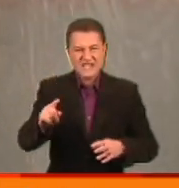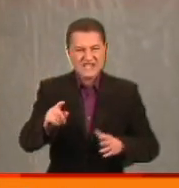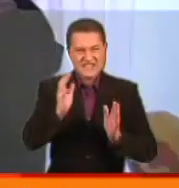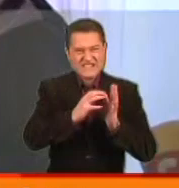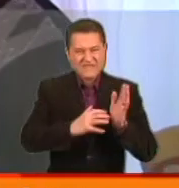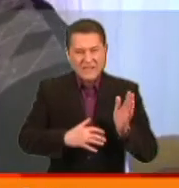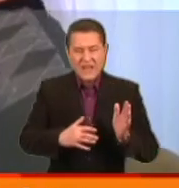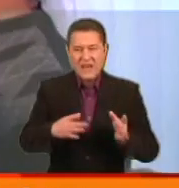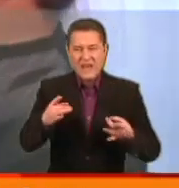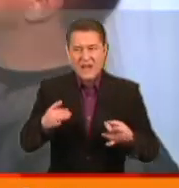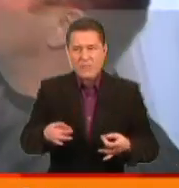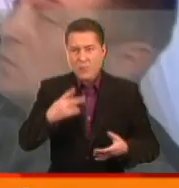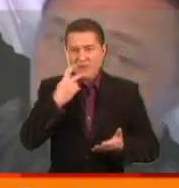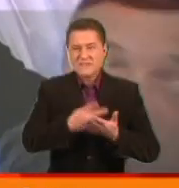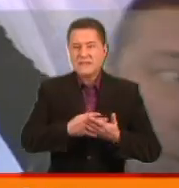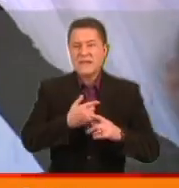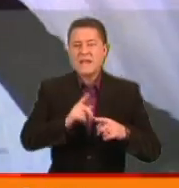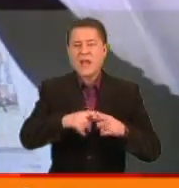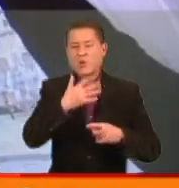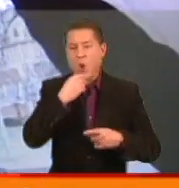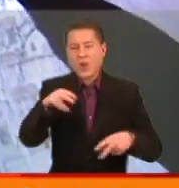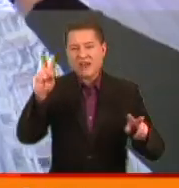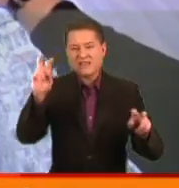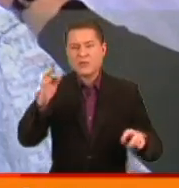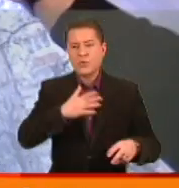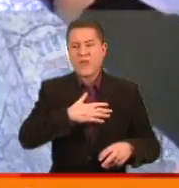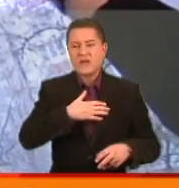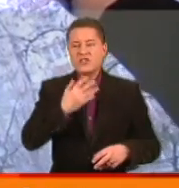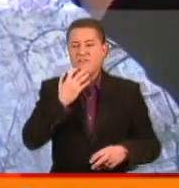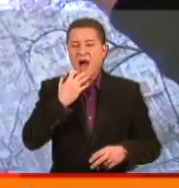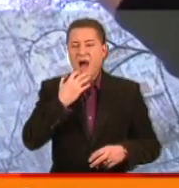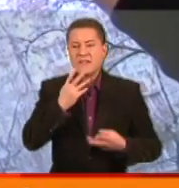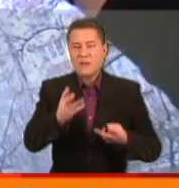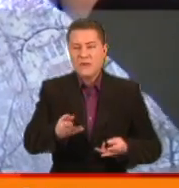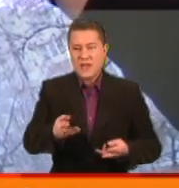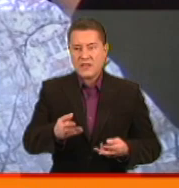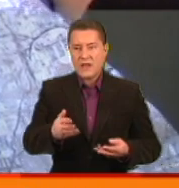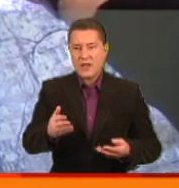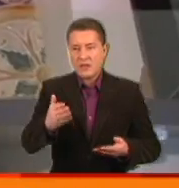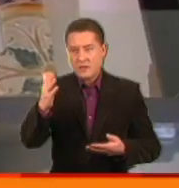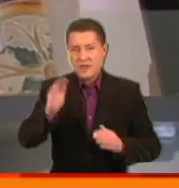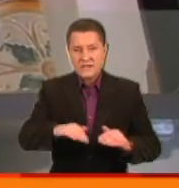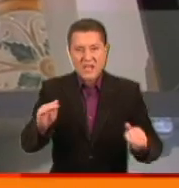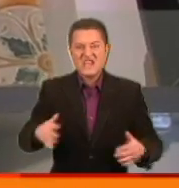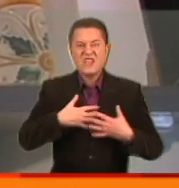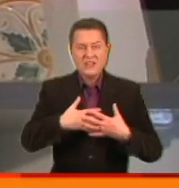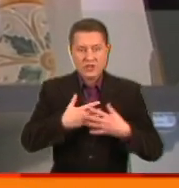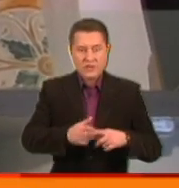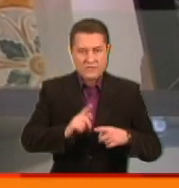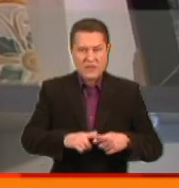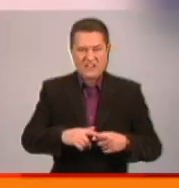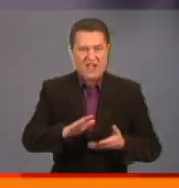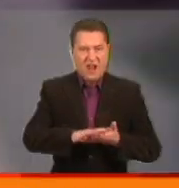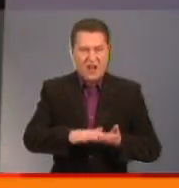та грибок. Посмотрите на ту красоту нашого отоплення. Живуть діти, реально живуть, от дишать цією всією гадостю. Вони